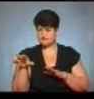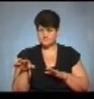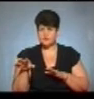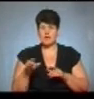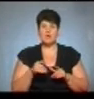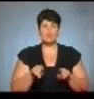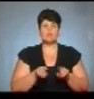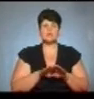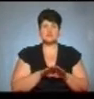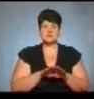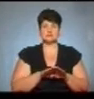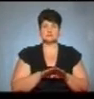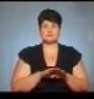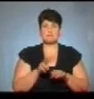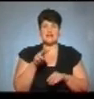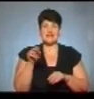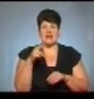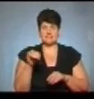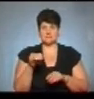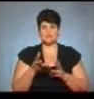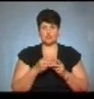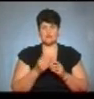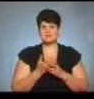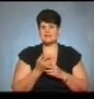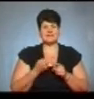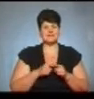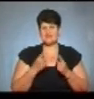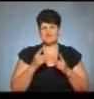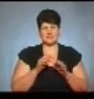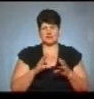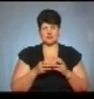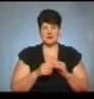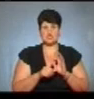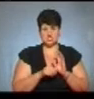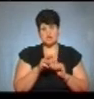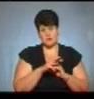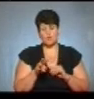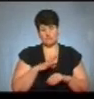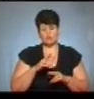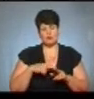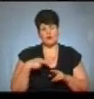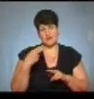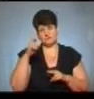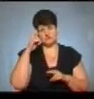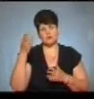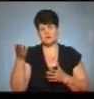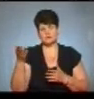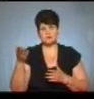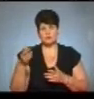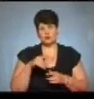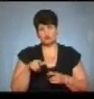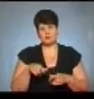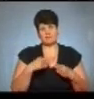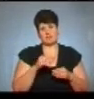з нарахуванням, мільярдними нарахування субсидій, це невелика сума, але все-таки 6 мільйонів було повернуто внаслідок того, що люди